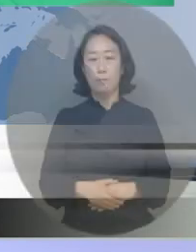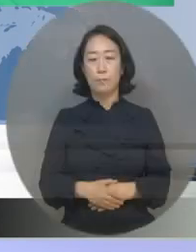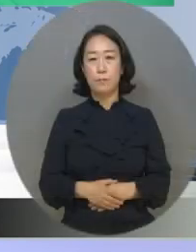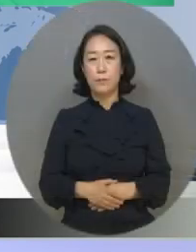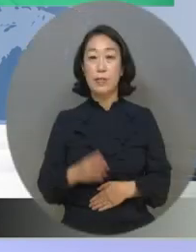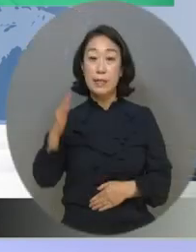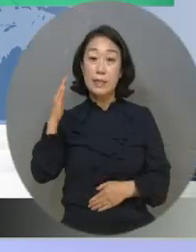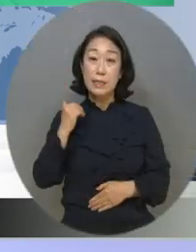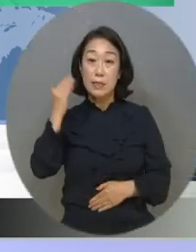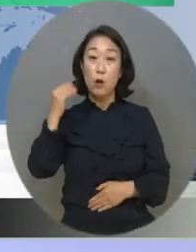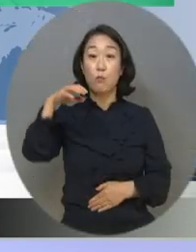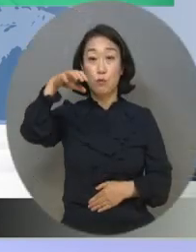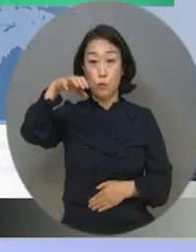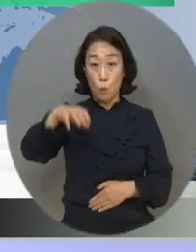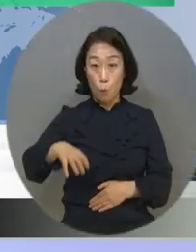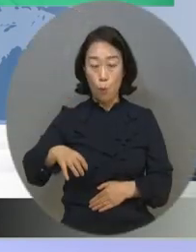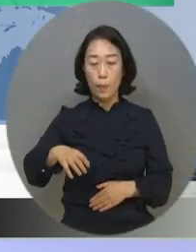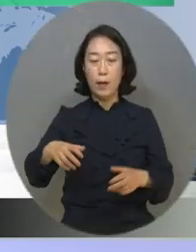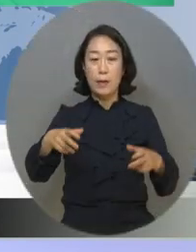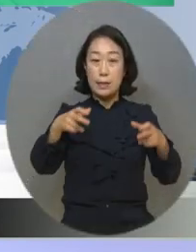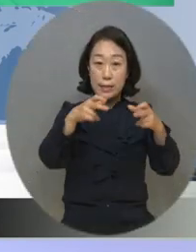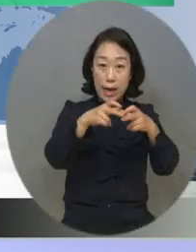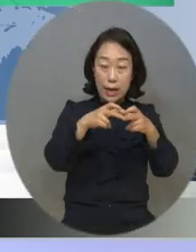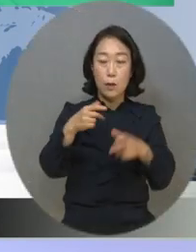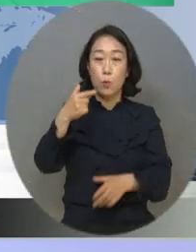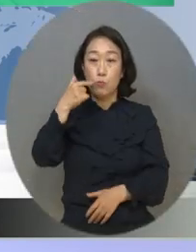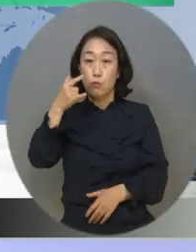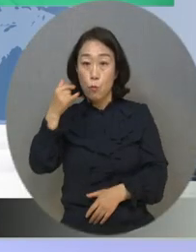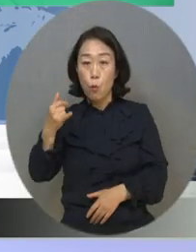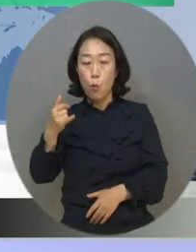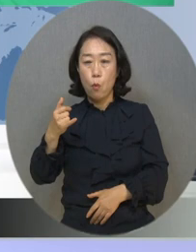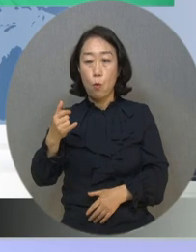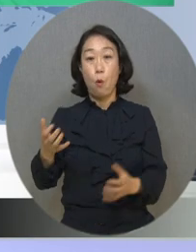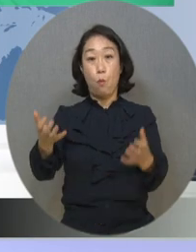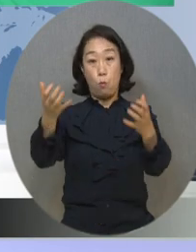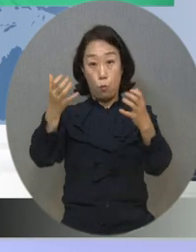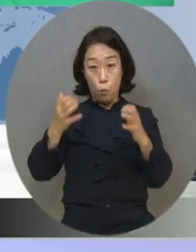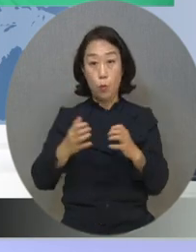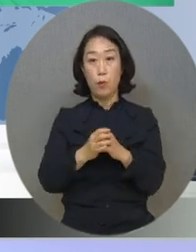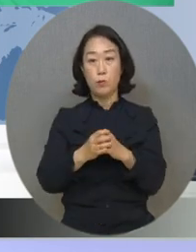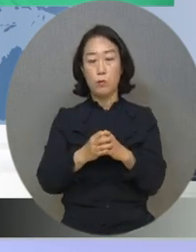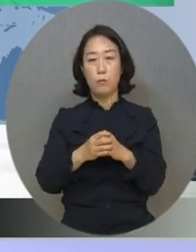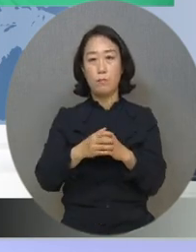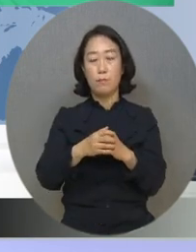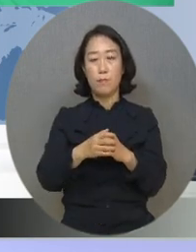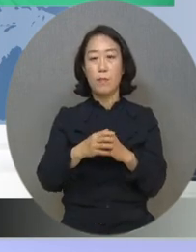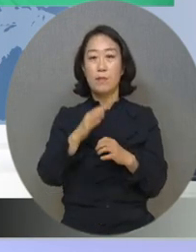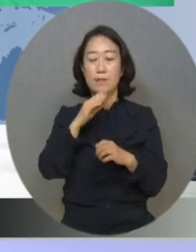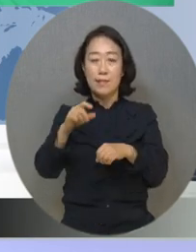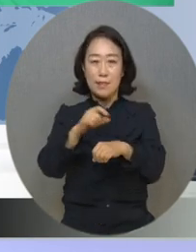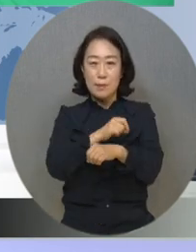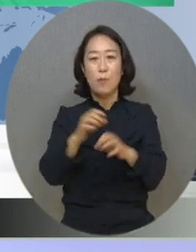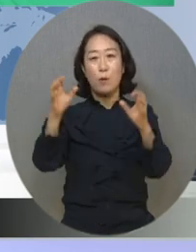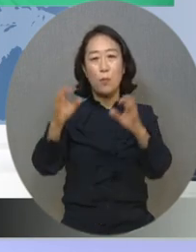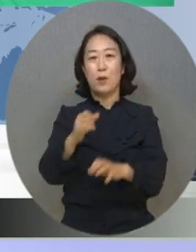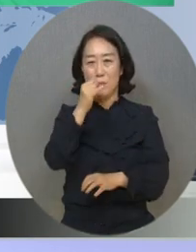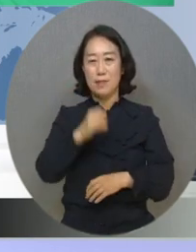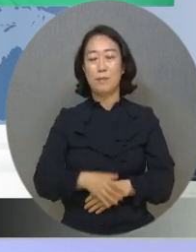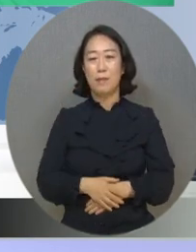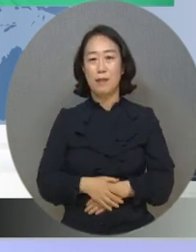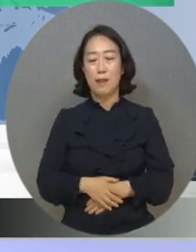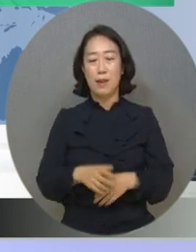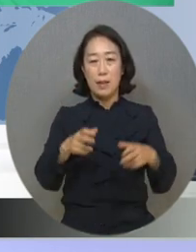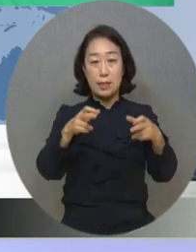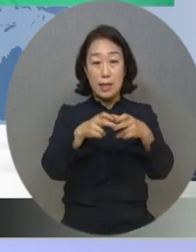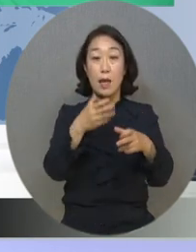경기도 의정부시 관내 장애인과 부모, 가족을 비롯한 장애인단체 관계자들이 모두 한자리에 모였습니다.